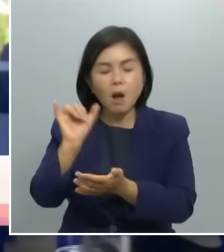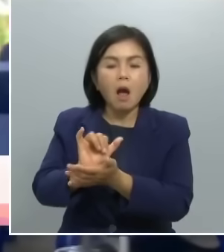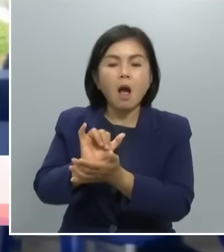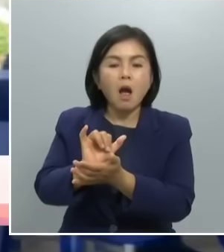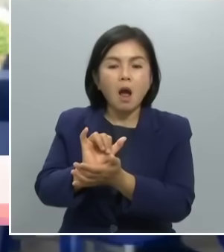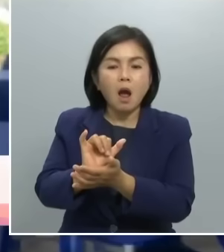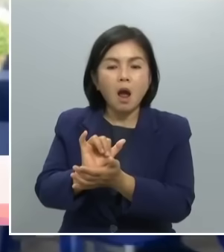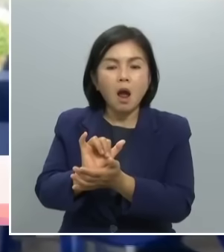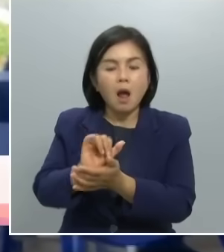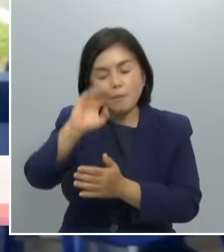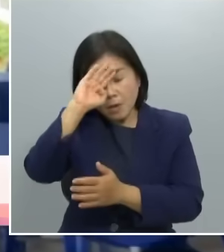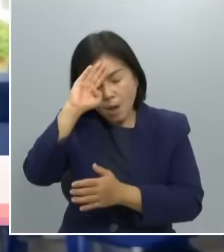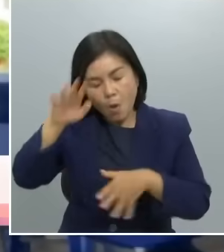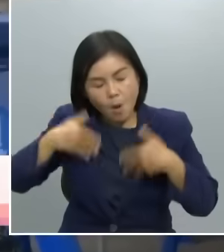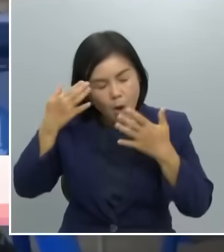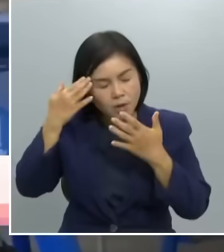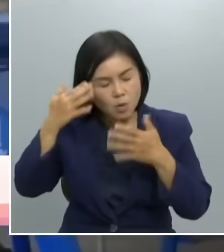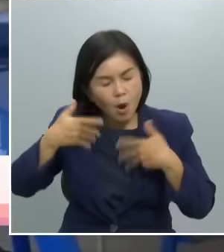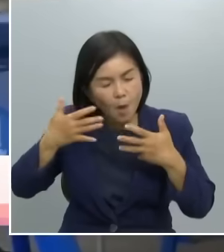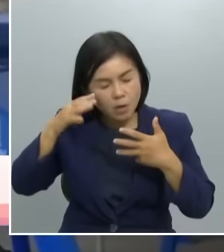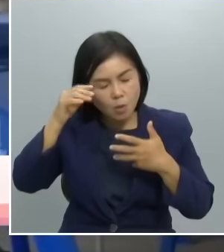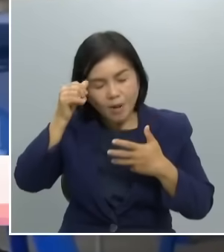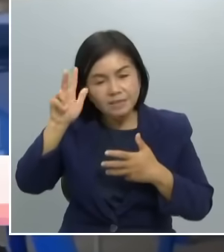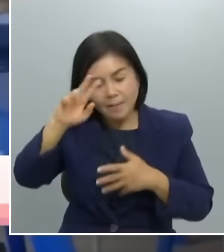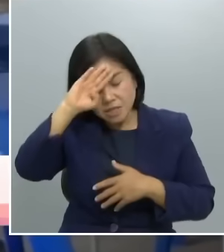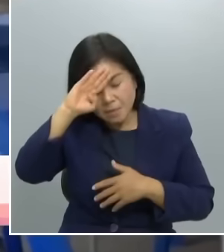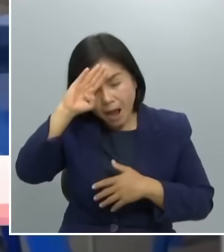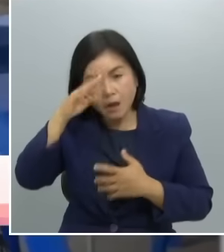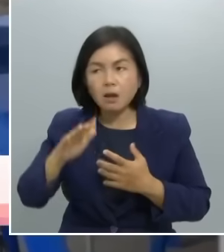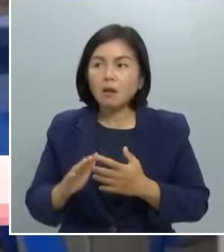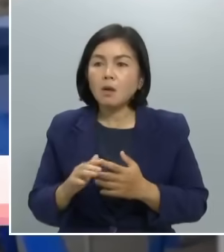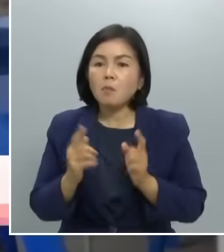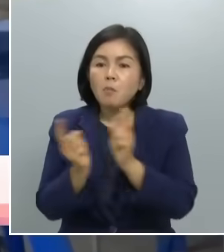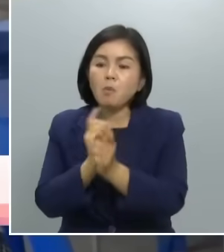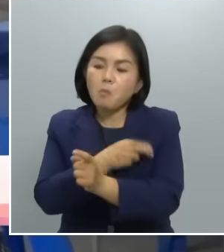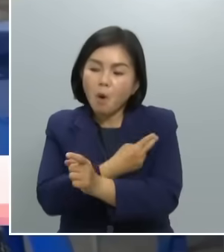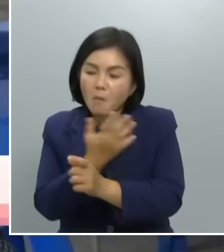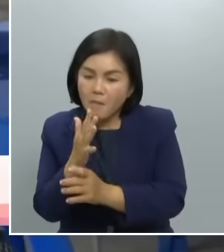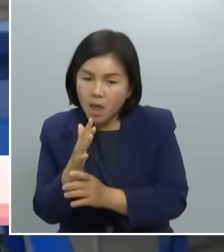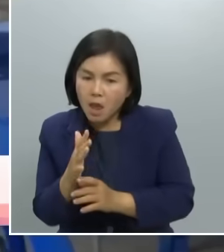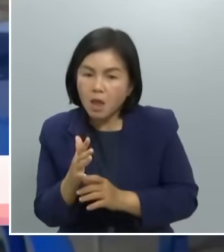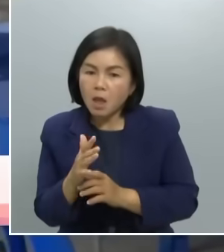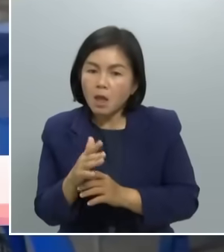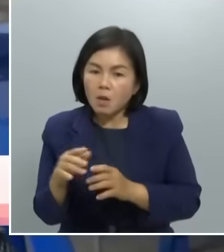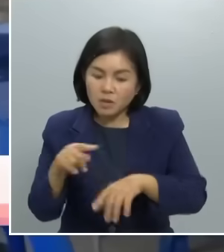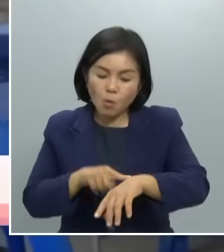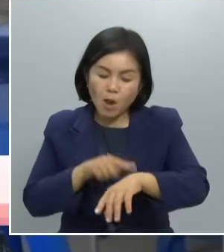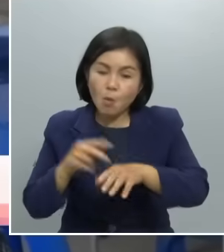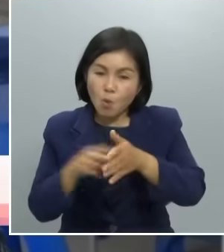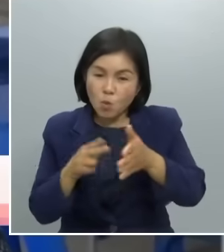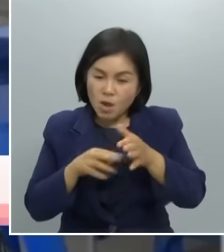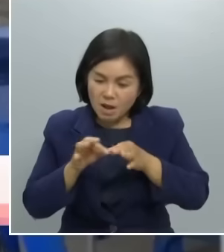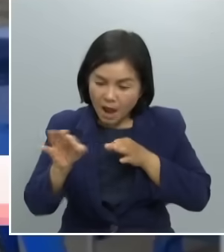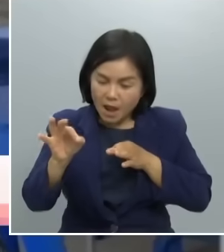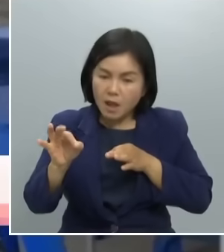าพาราครูฝึกก็ไม่ได้พาไปโรงพยาบาลนะคะ6โมงถึง7โมงค่ะมีการวิ่งประมาณ6ถึง10กิโล